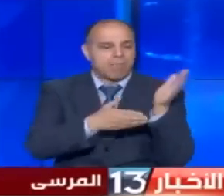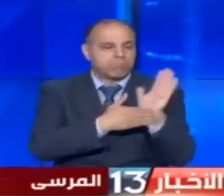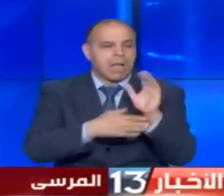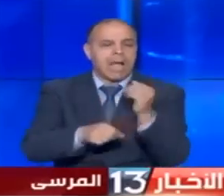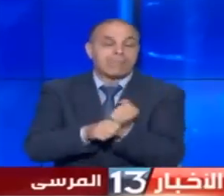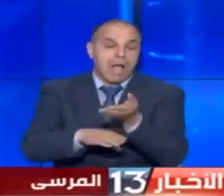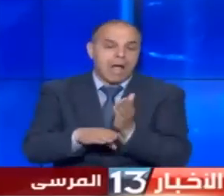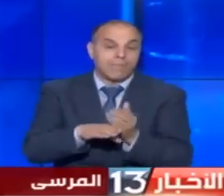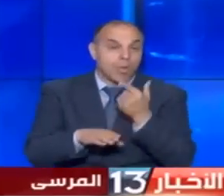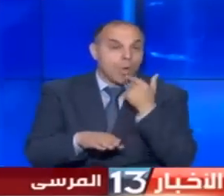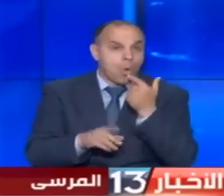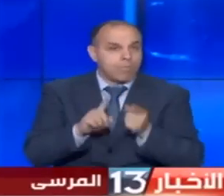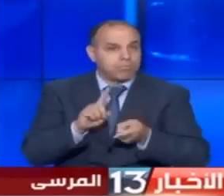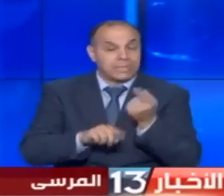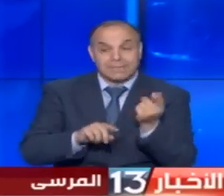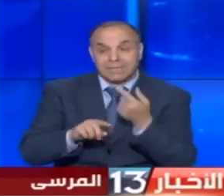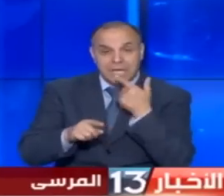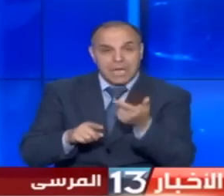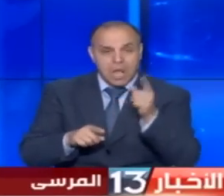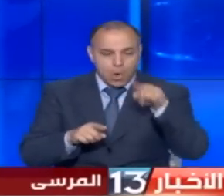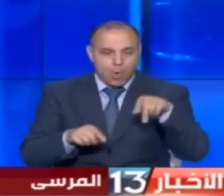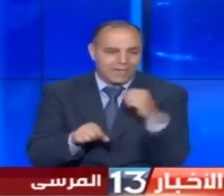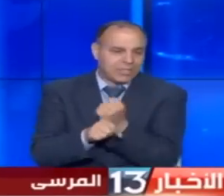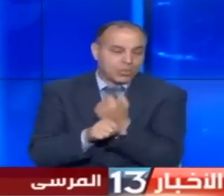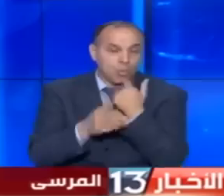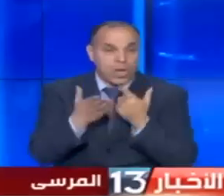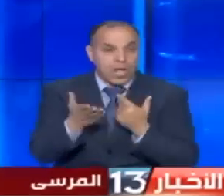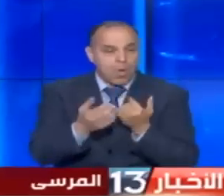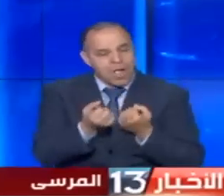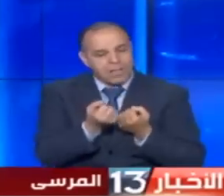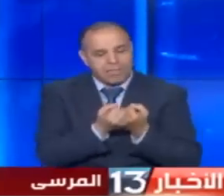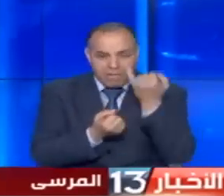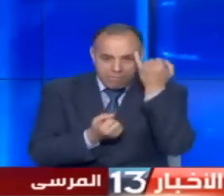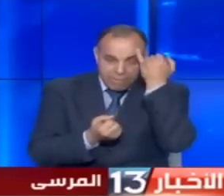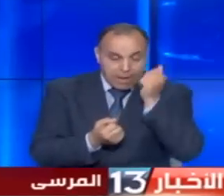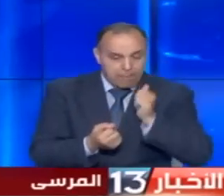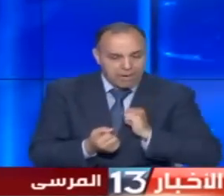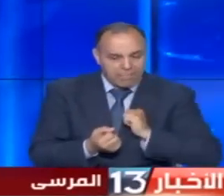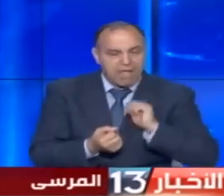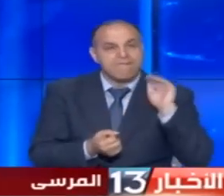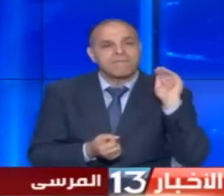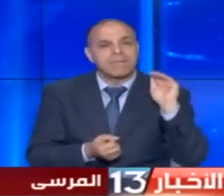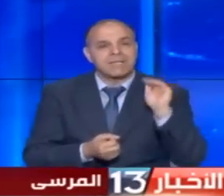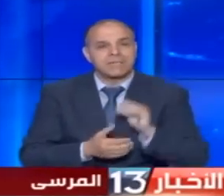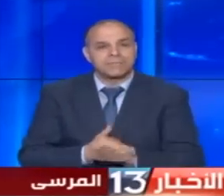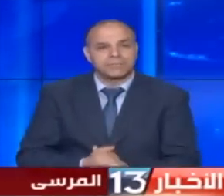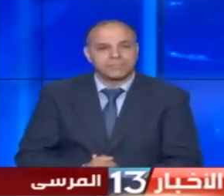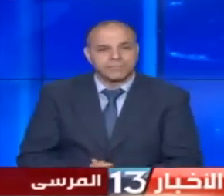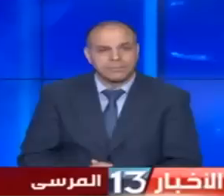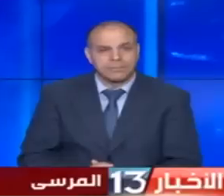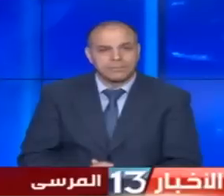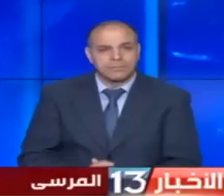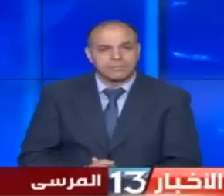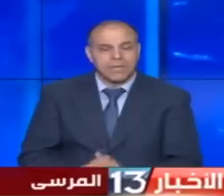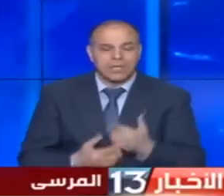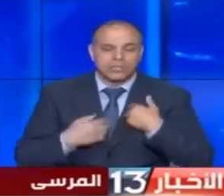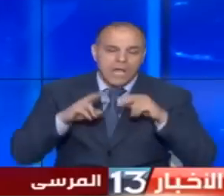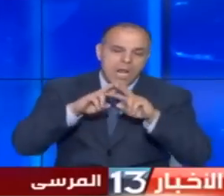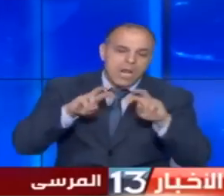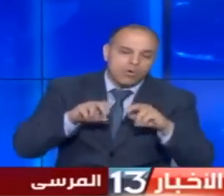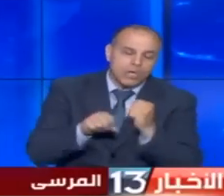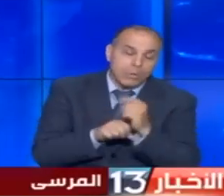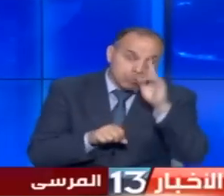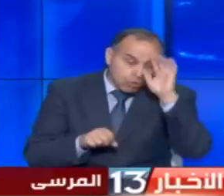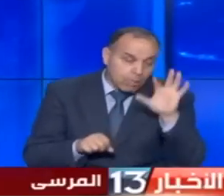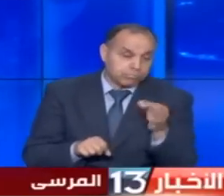تلك هي ابرز فيه ودفع المبادره الخاصه بال مارس من لوجه على الخدمه وان شاء